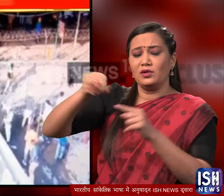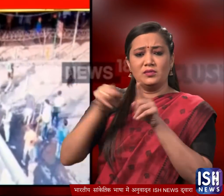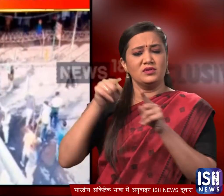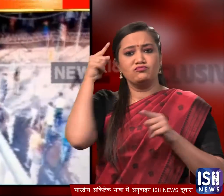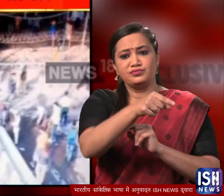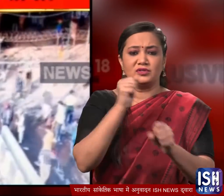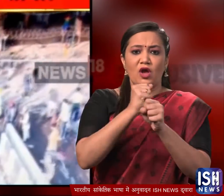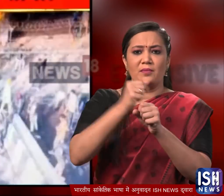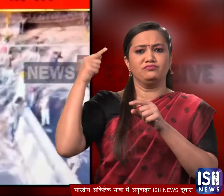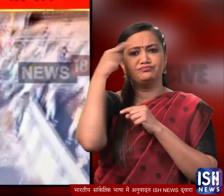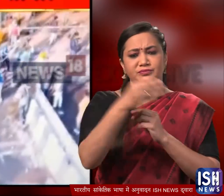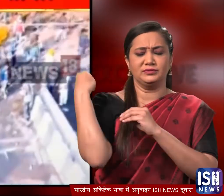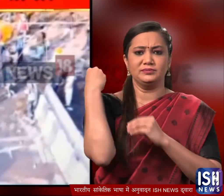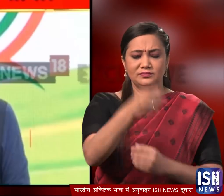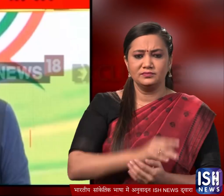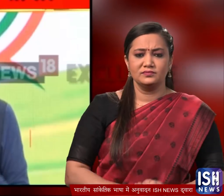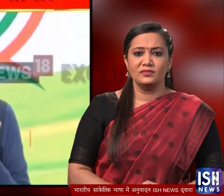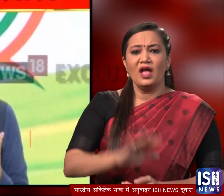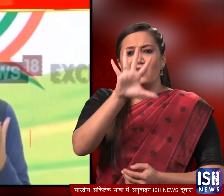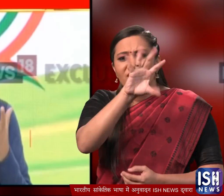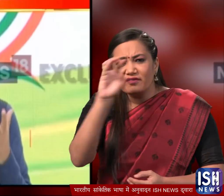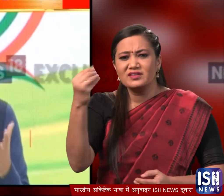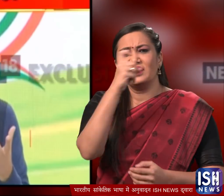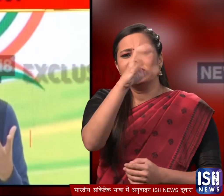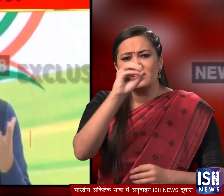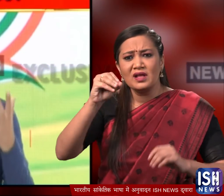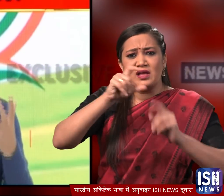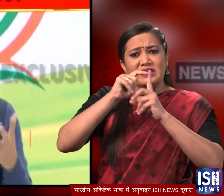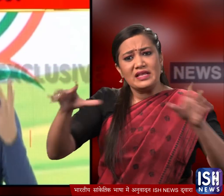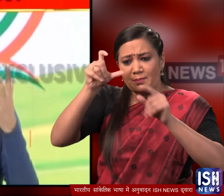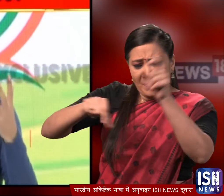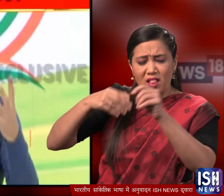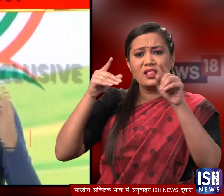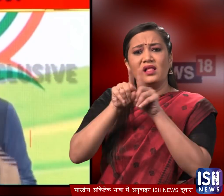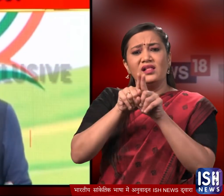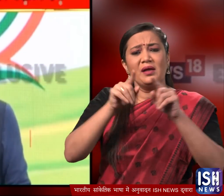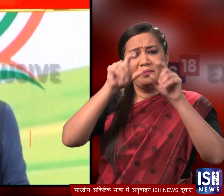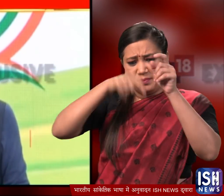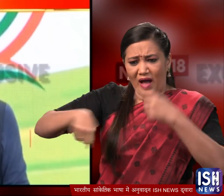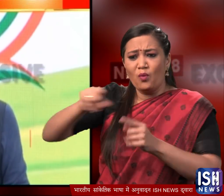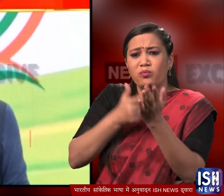पार्टियों ने केंद्र सरकार पर हमले करना जारी रखा। तो 500-700 हिंसक तत्व